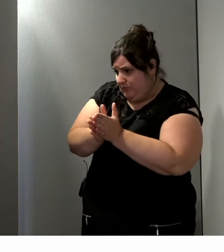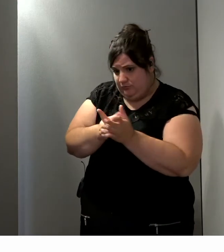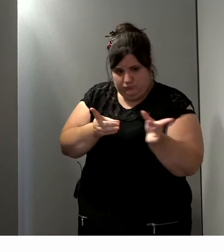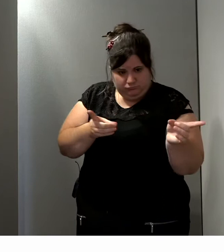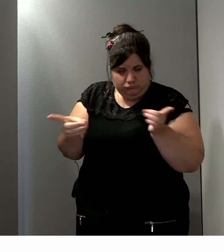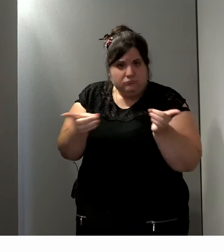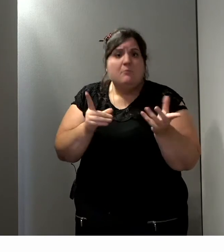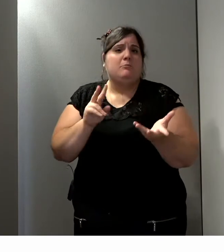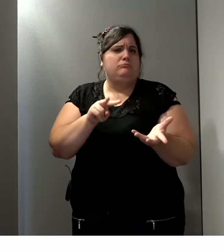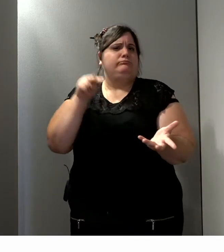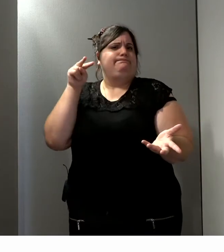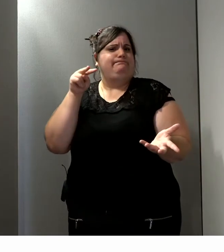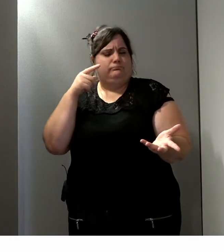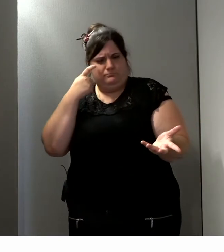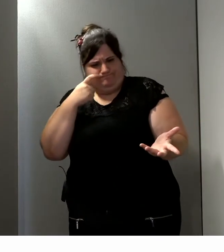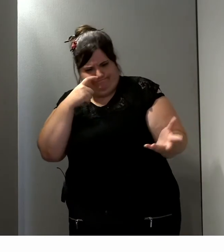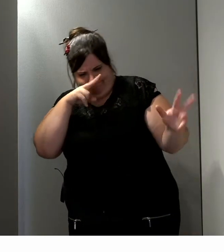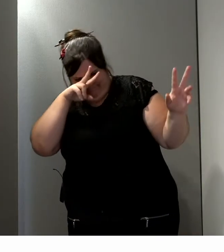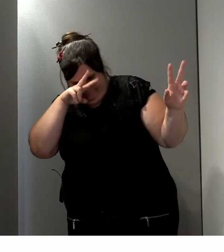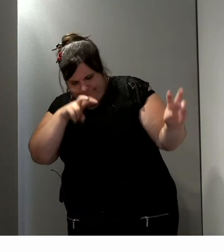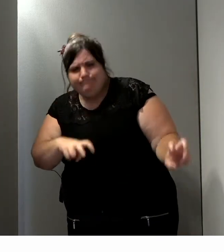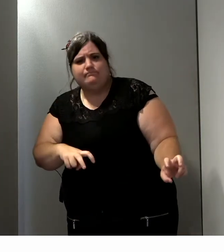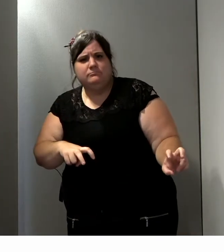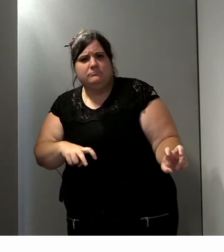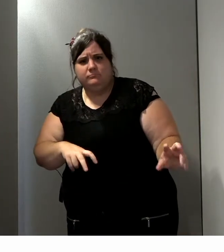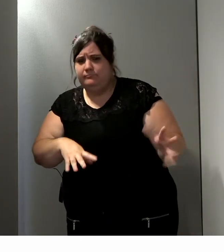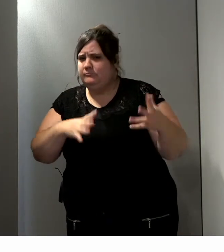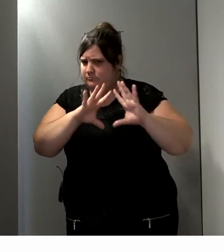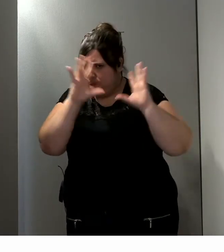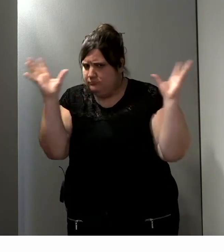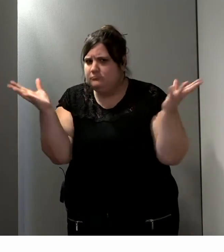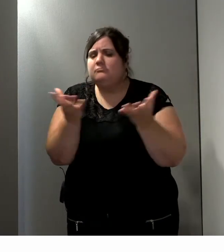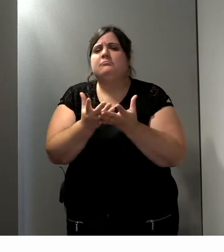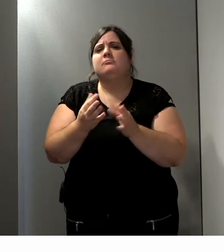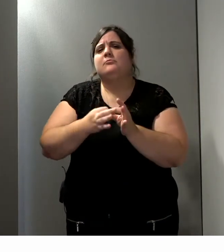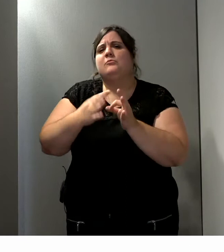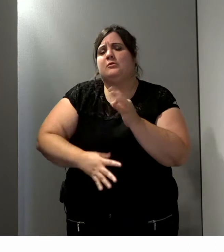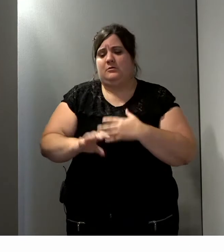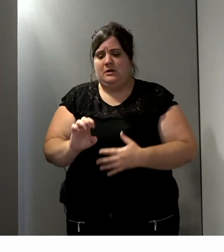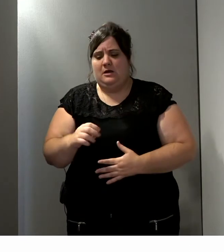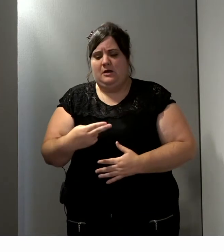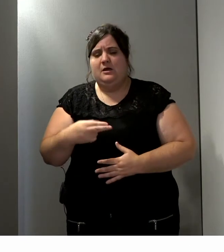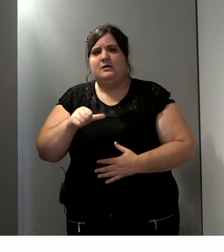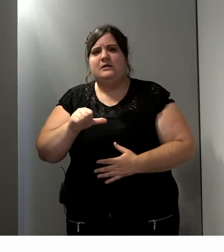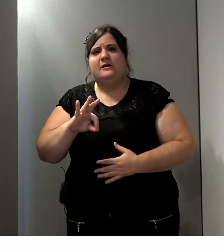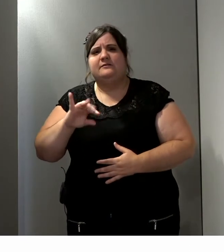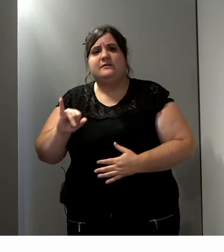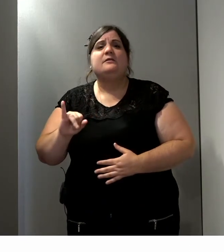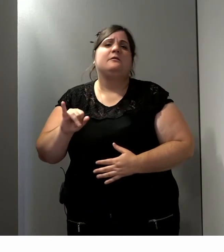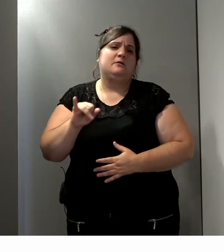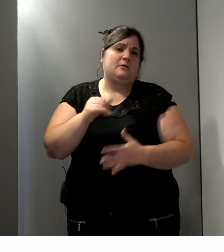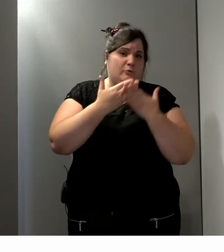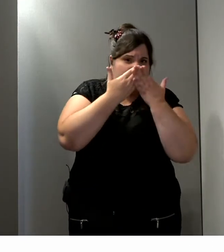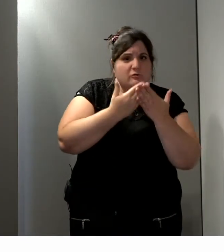HUP Entrepreneurs, on a eu l'occasion peut-être de creuser davantage cette question à travers une étude, l'ENATI, l'étude nationale des TIH, qui nous a permis